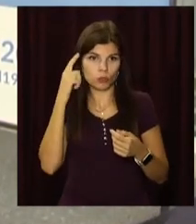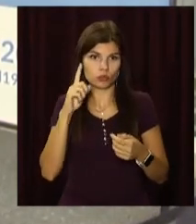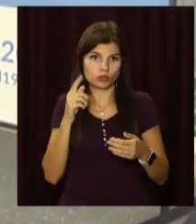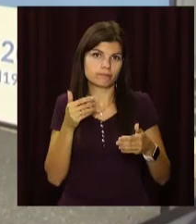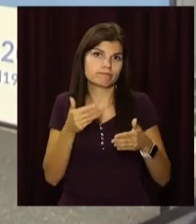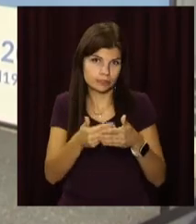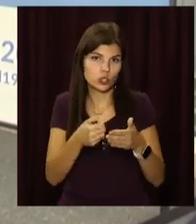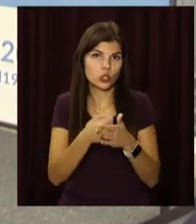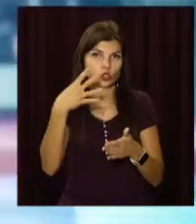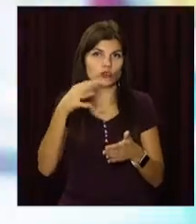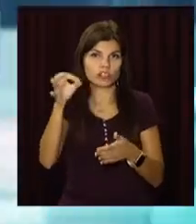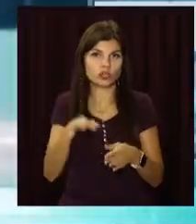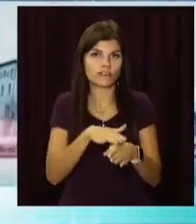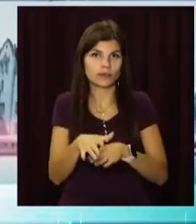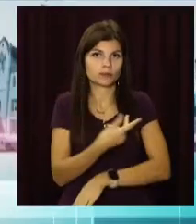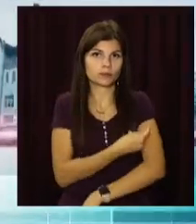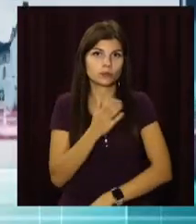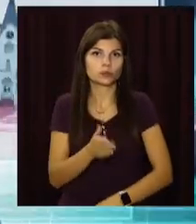до 40%.